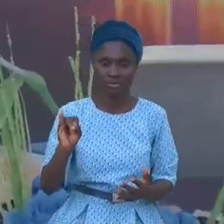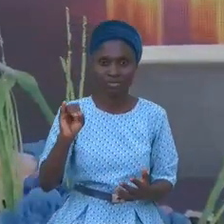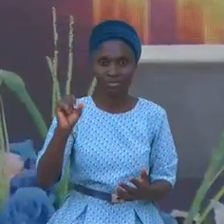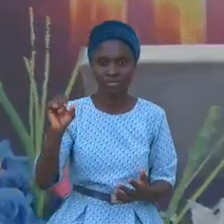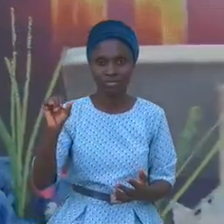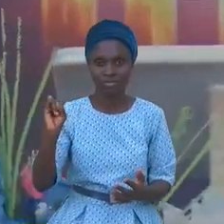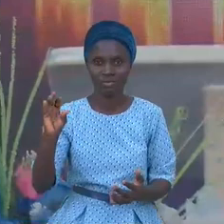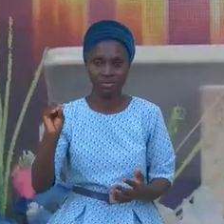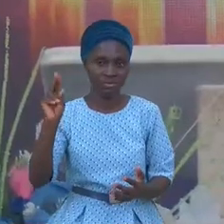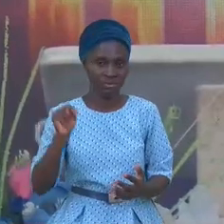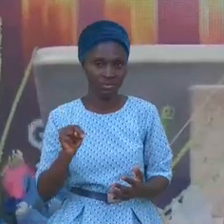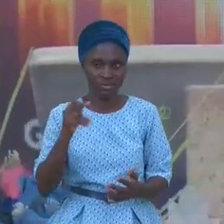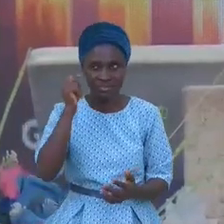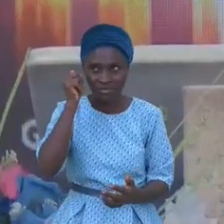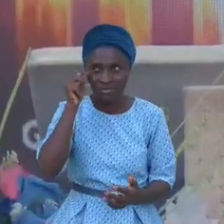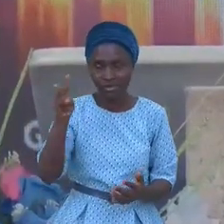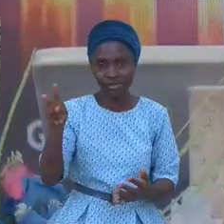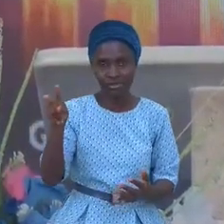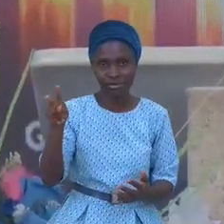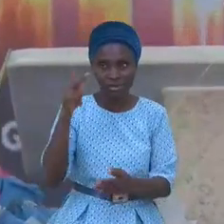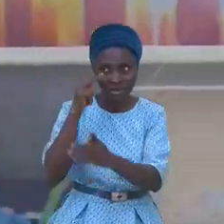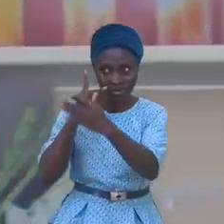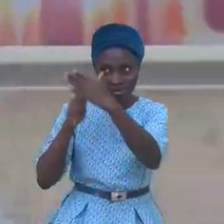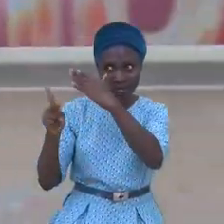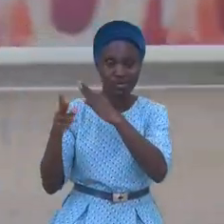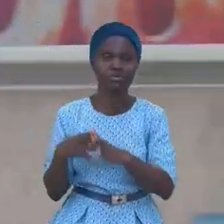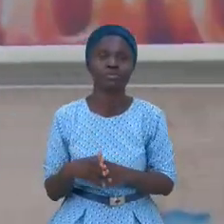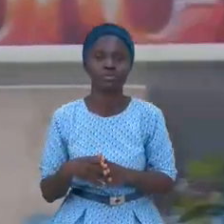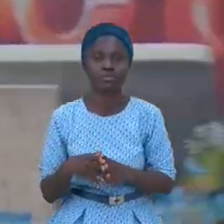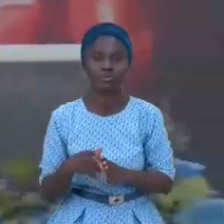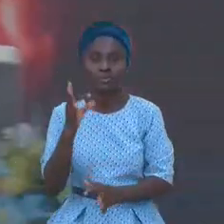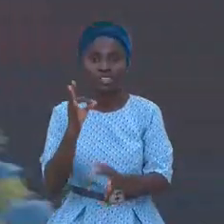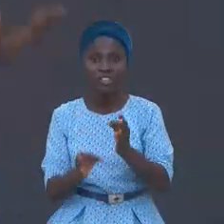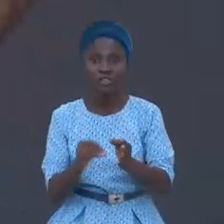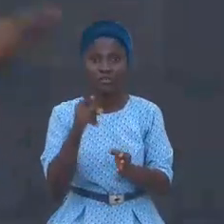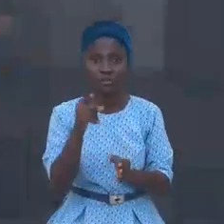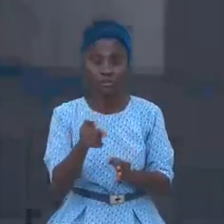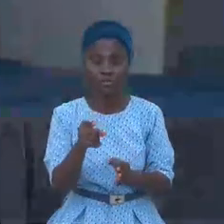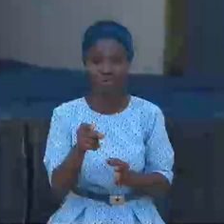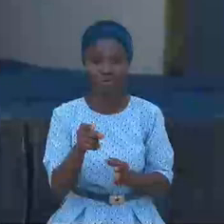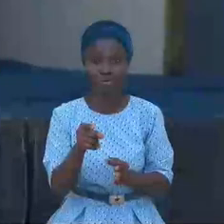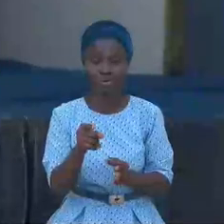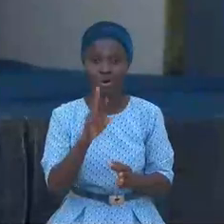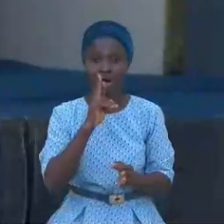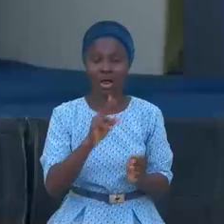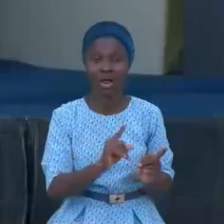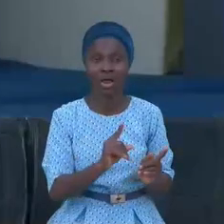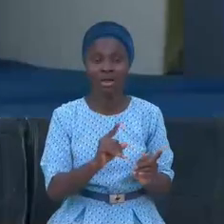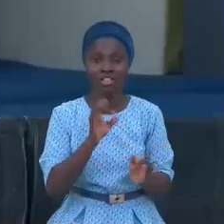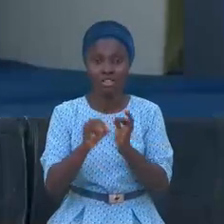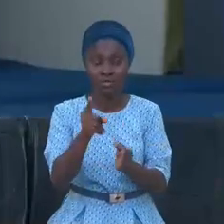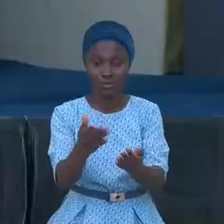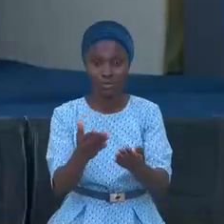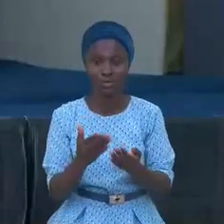ne verras pas au-delà de la terre que tu regardes. Mais, et je sais que vous allez devenir quelque